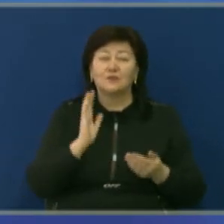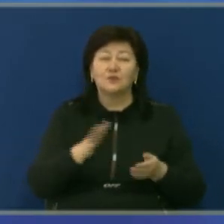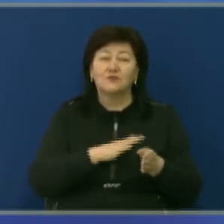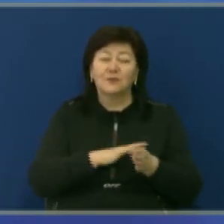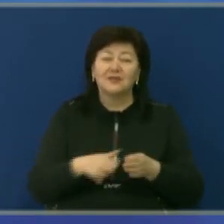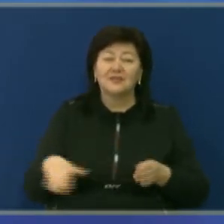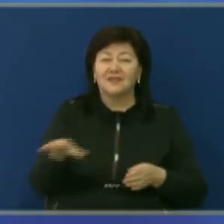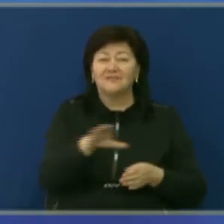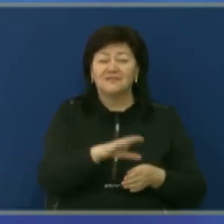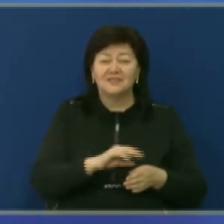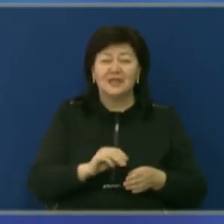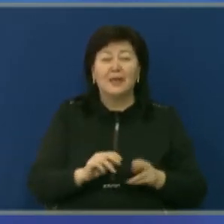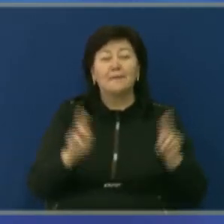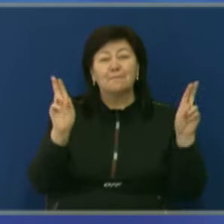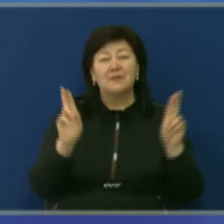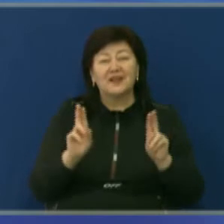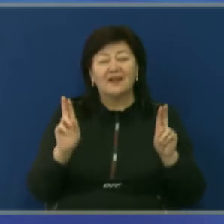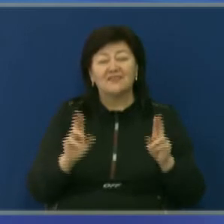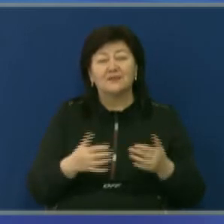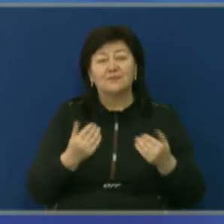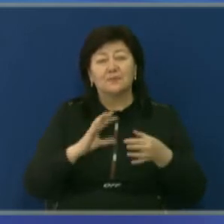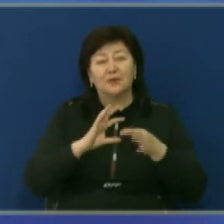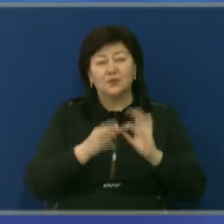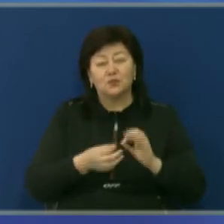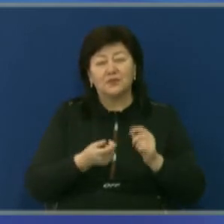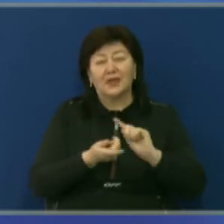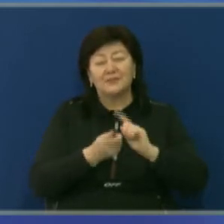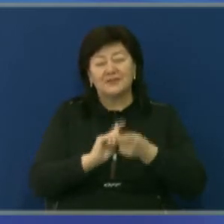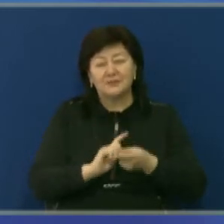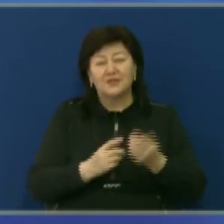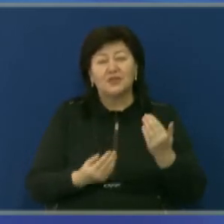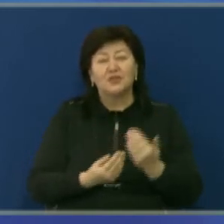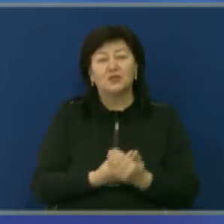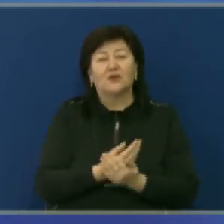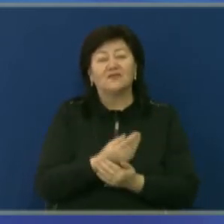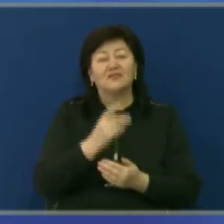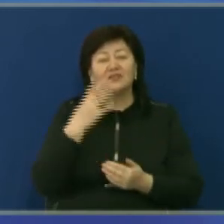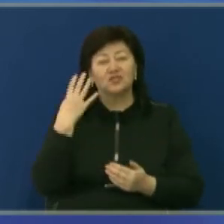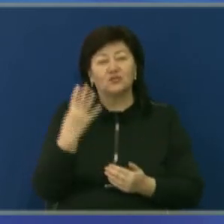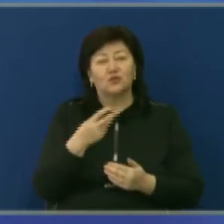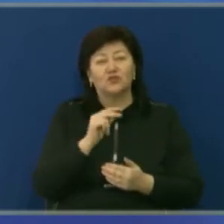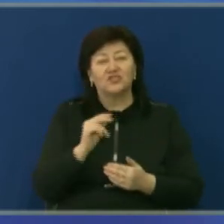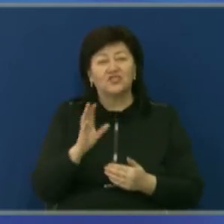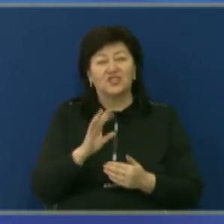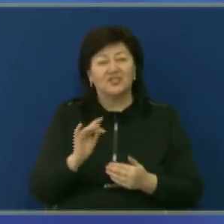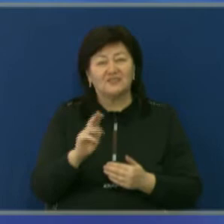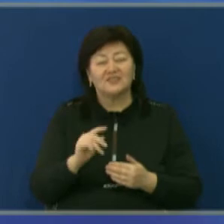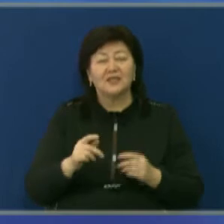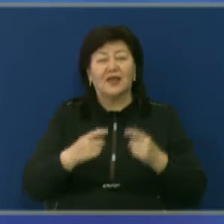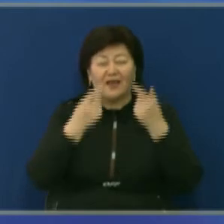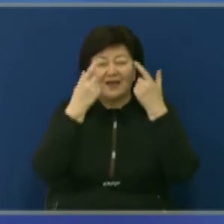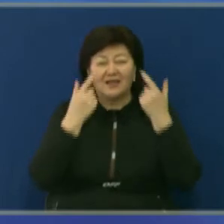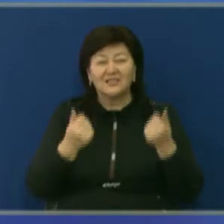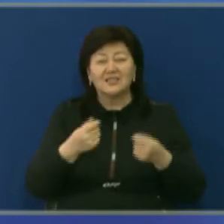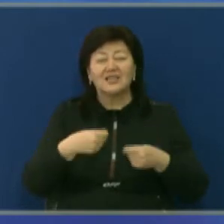требования по организации учебного процесса. Подробнее об изменениях и нововведениях в четвертой четверти рассказала руководитель